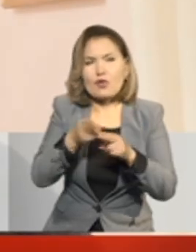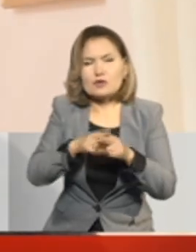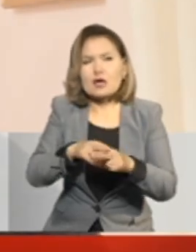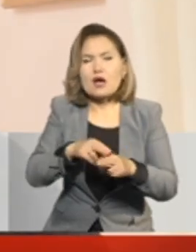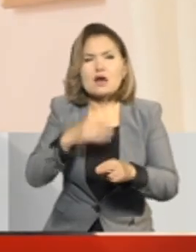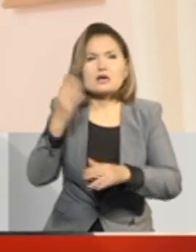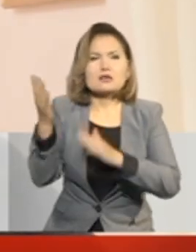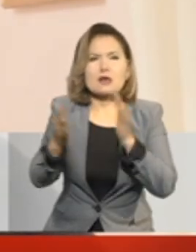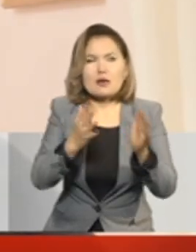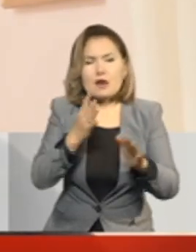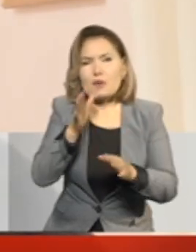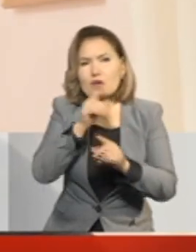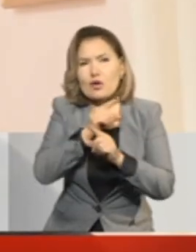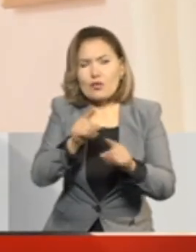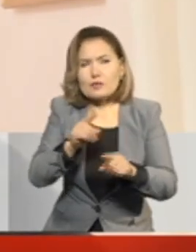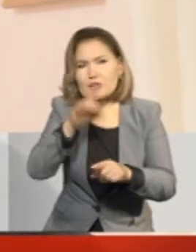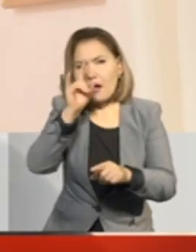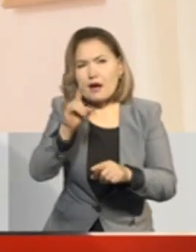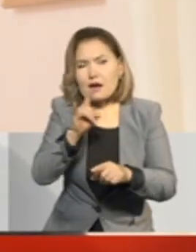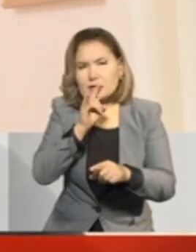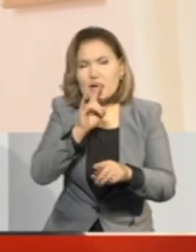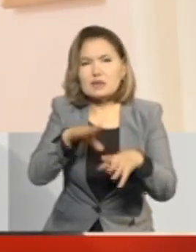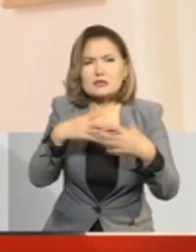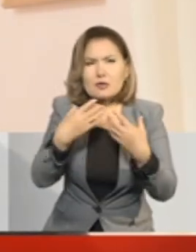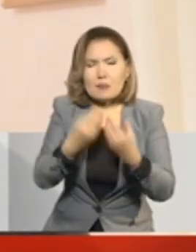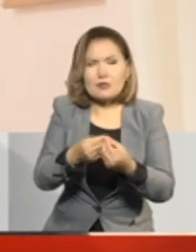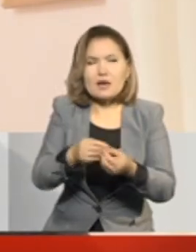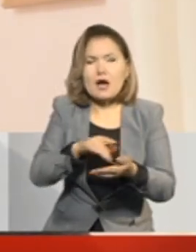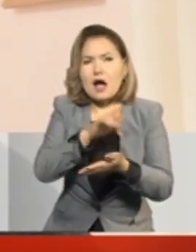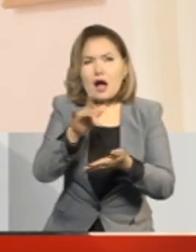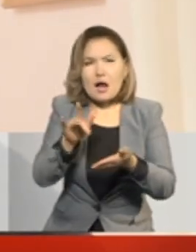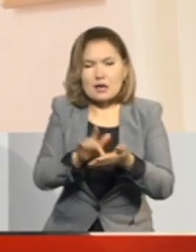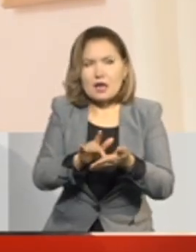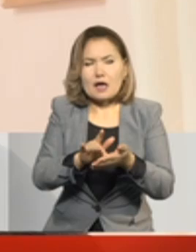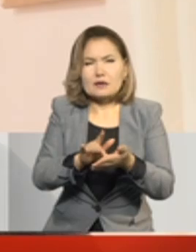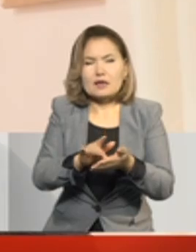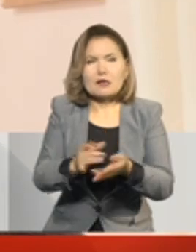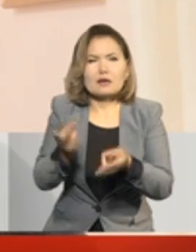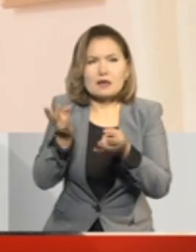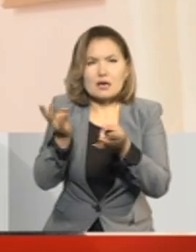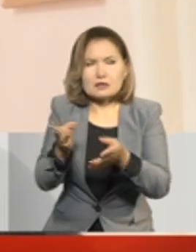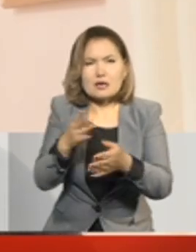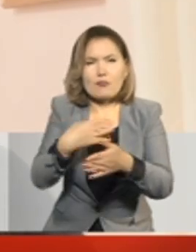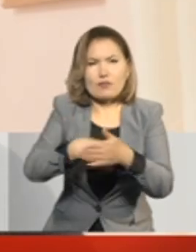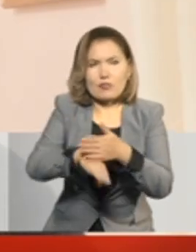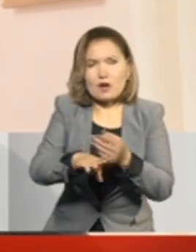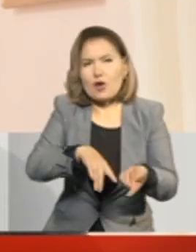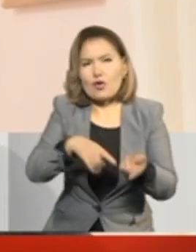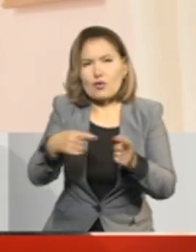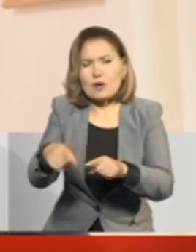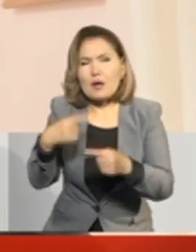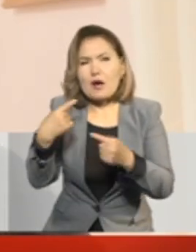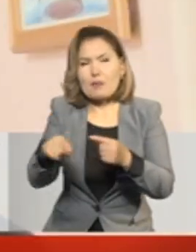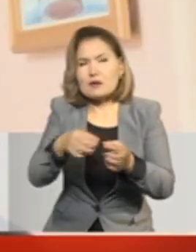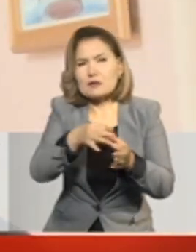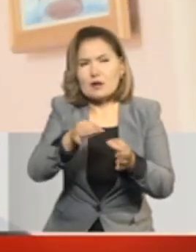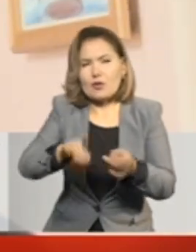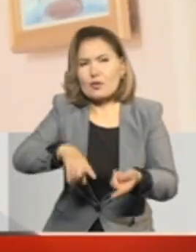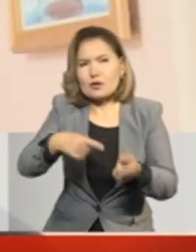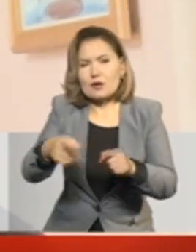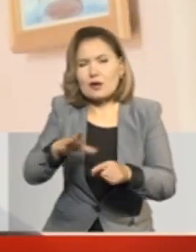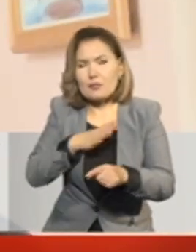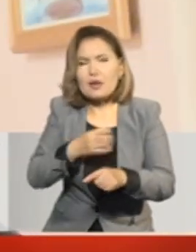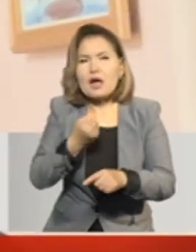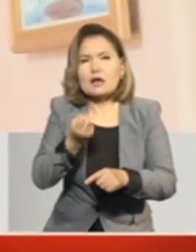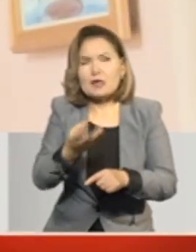кезінде көбісі қаладан шығып кетті, өз-өздерін эвакуация жасап басқа жақтарға кетті.